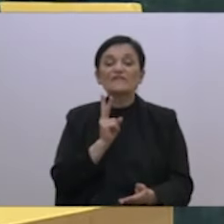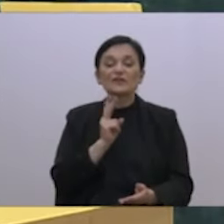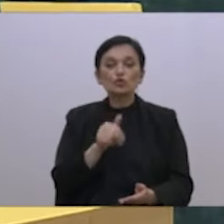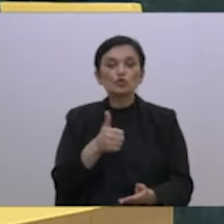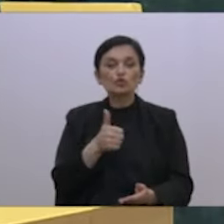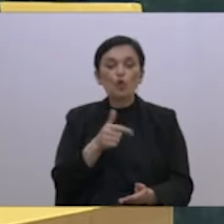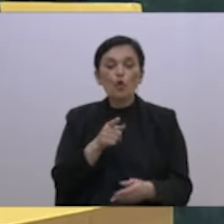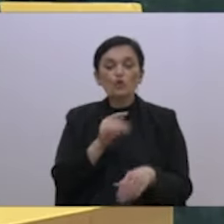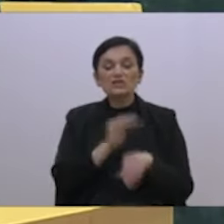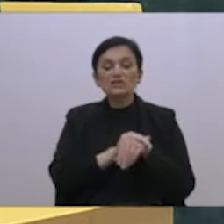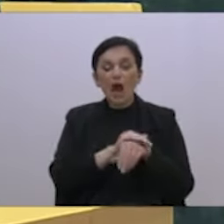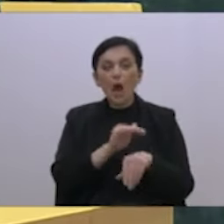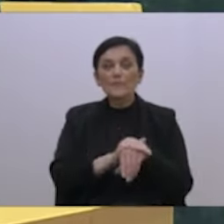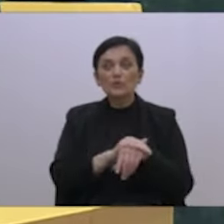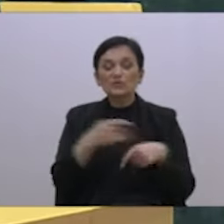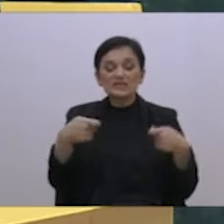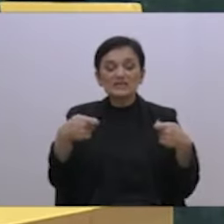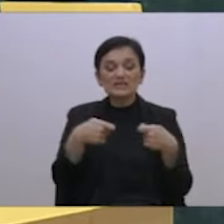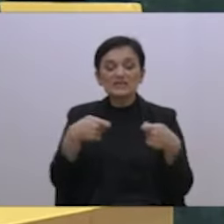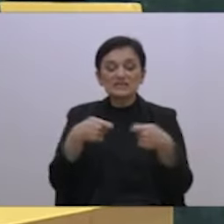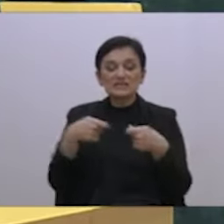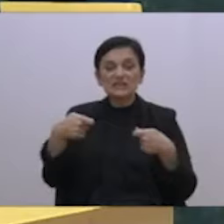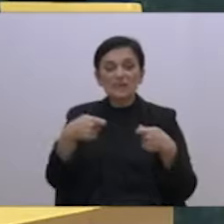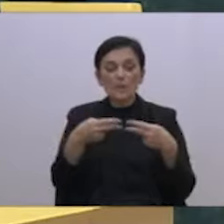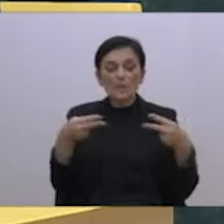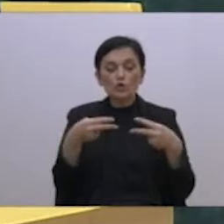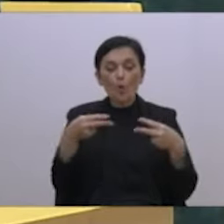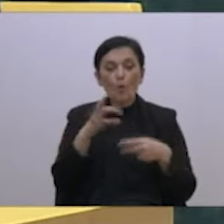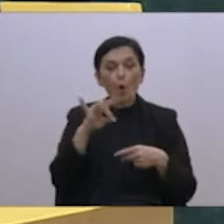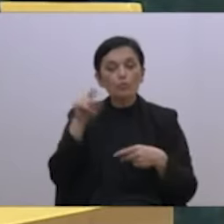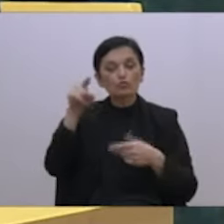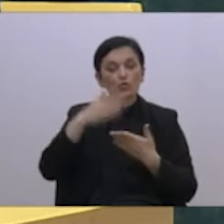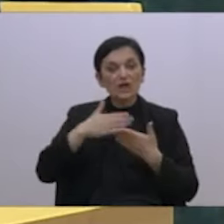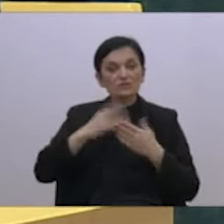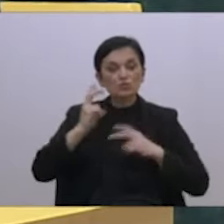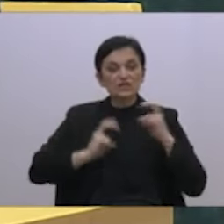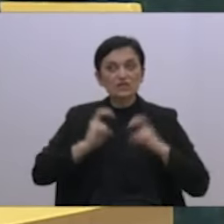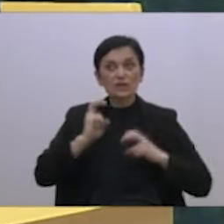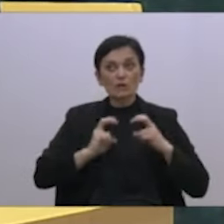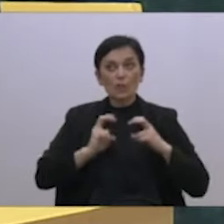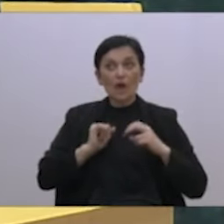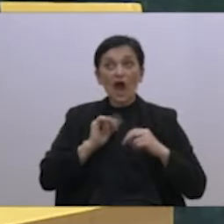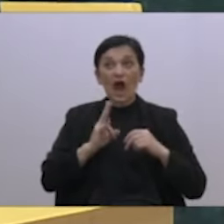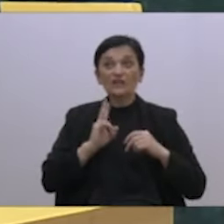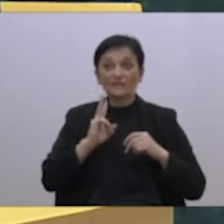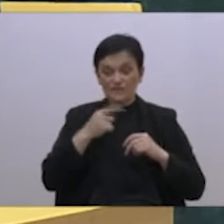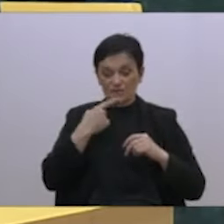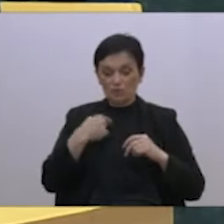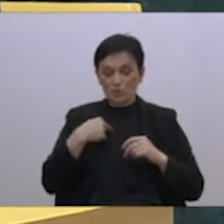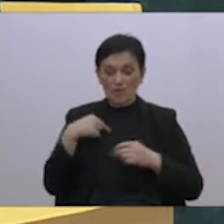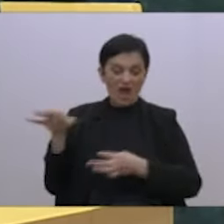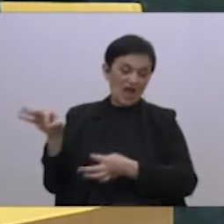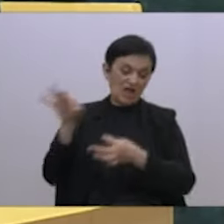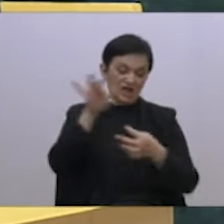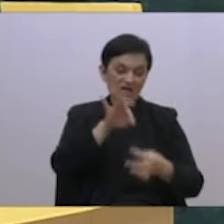უნდა დაამტკიცოს წილების პროპორცია ოფშორში არსებულ საწარმოში ან ვინც ამბობს რომ მე გადმომახ